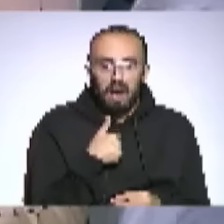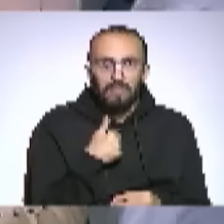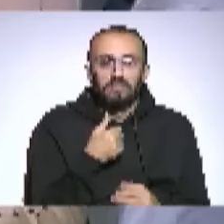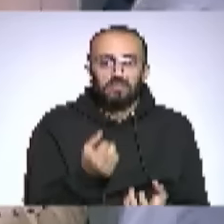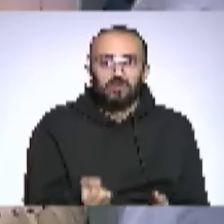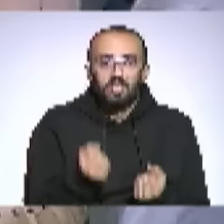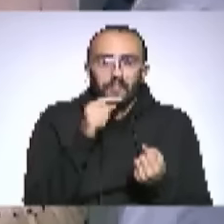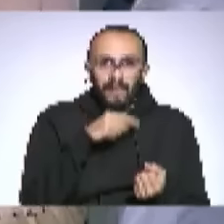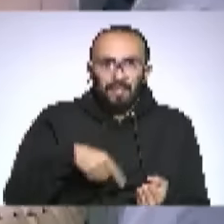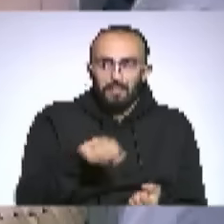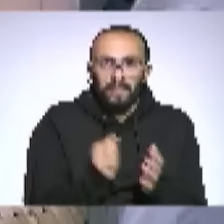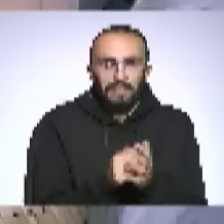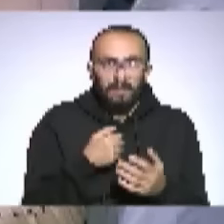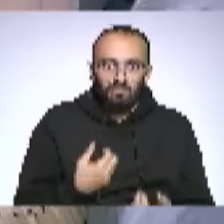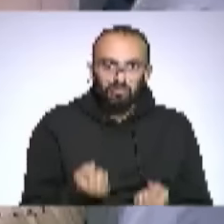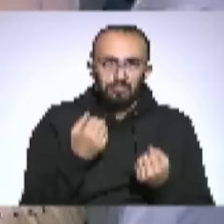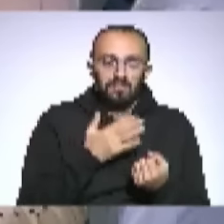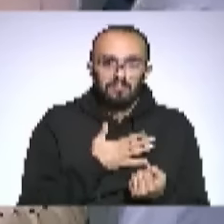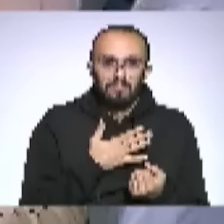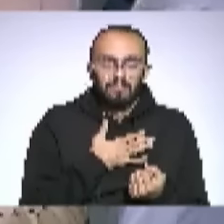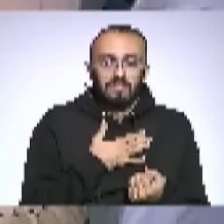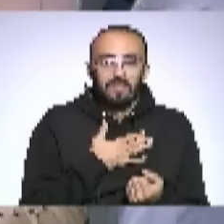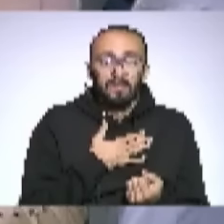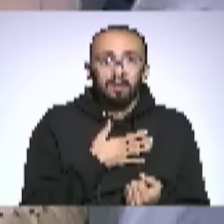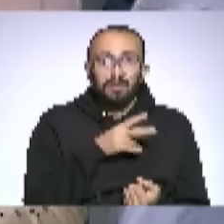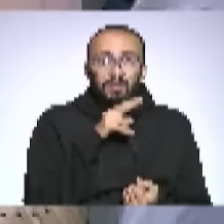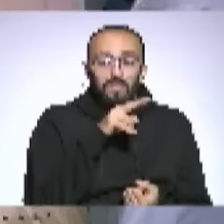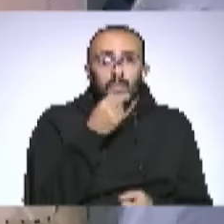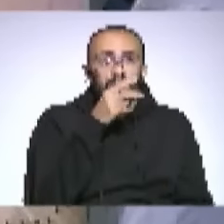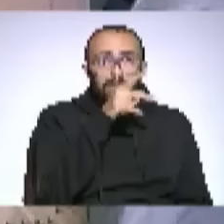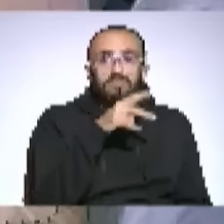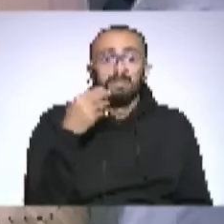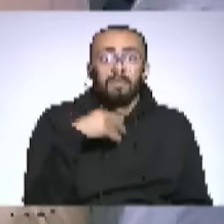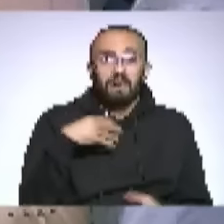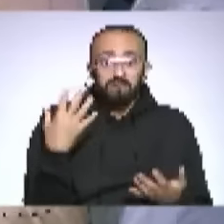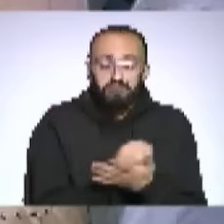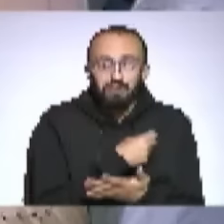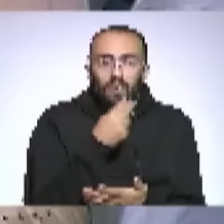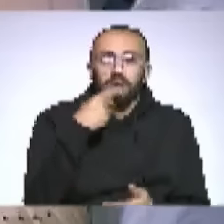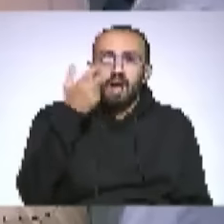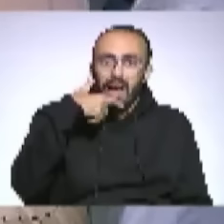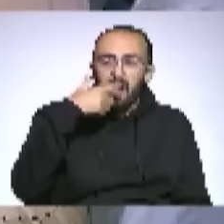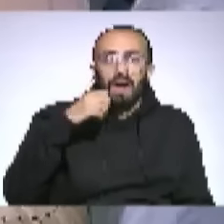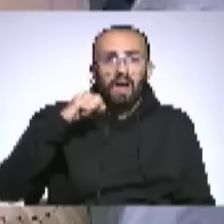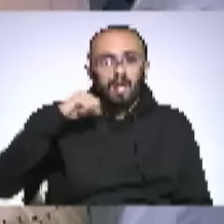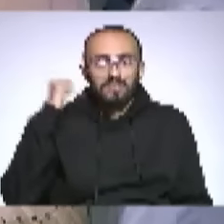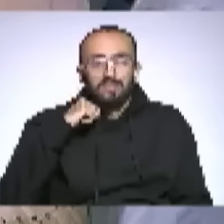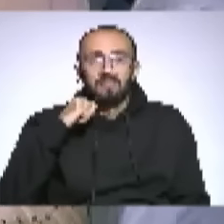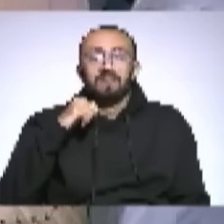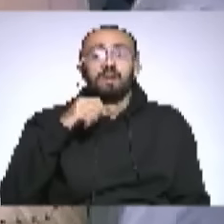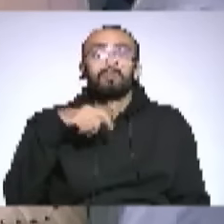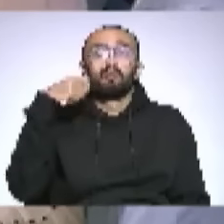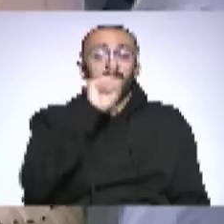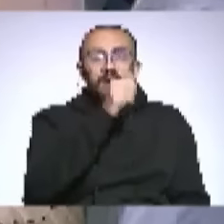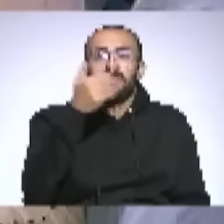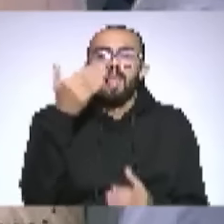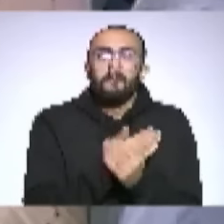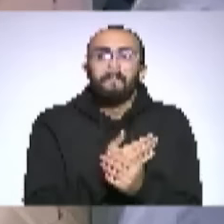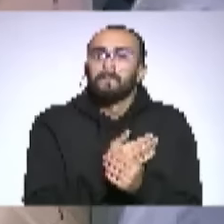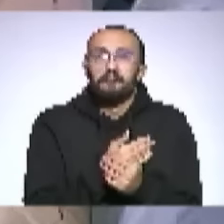البيت المهم لما اكتشفت الموضوع ده هو ندم وعيط واعتذر وصاحب الشغل اتدخل وطبعا